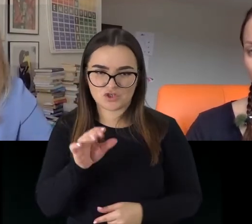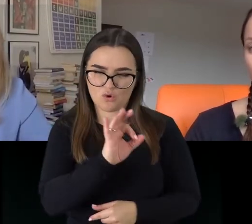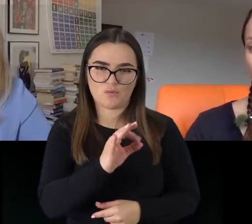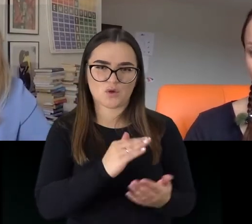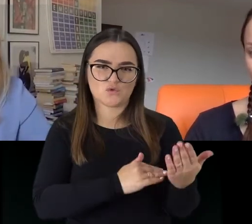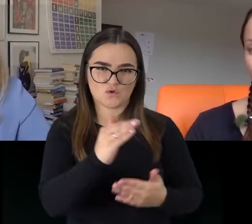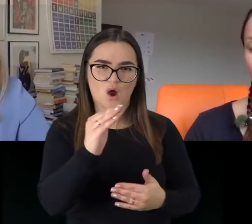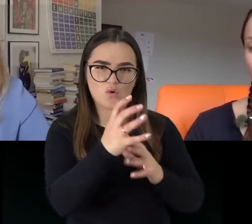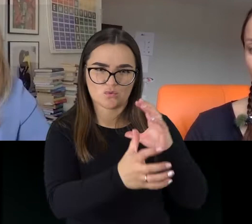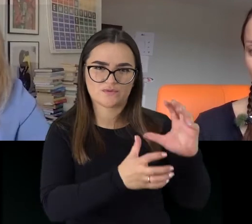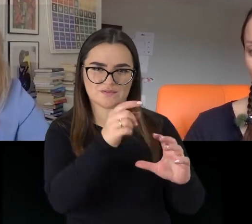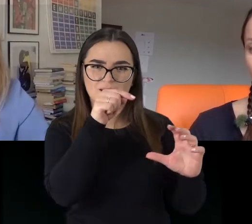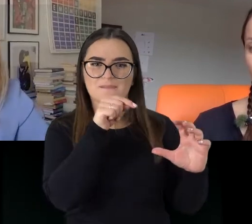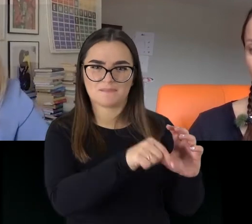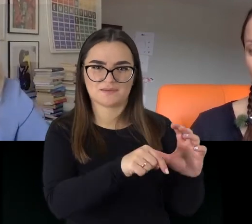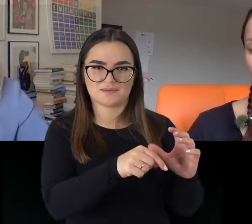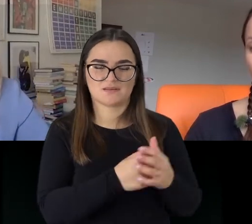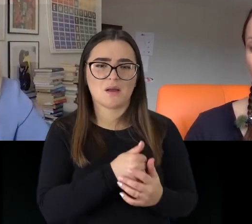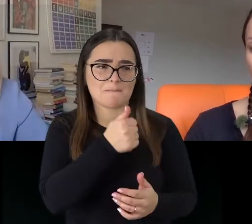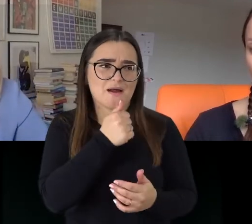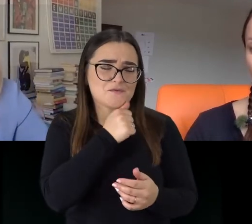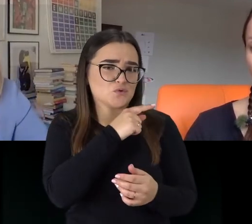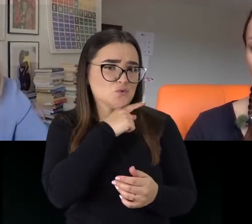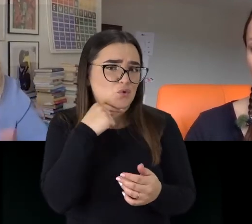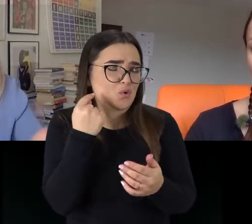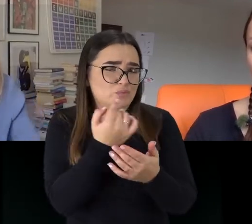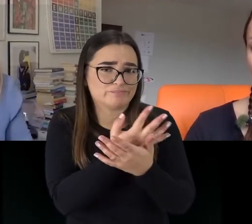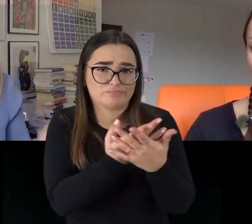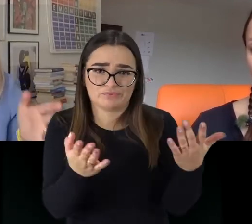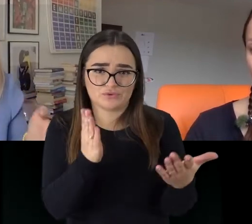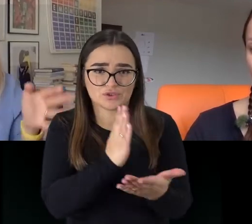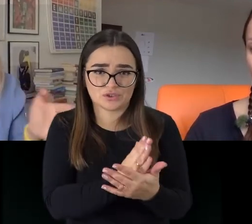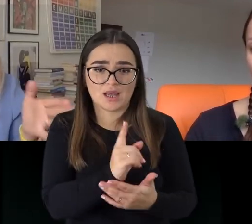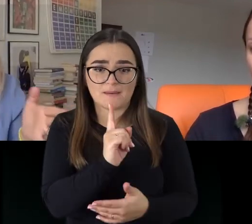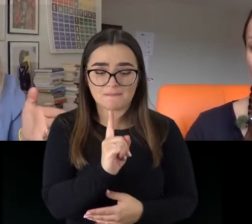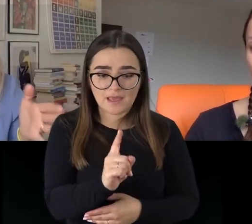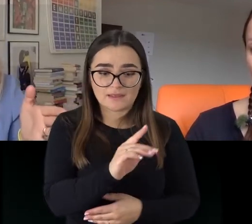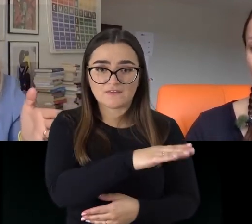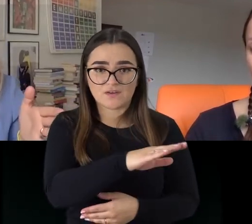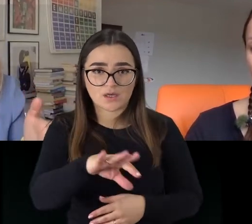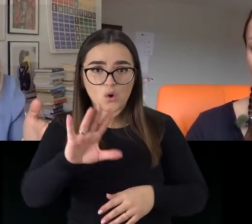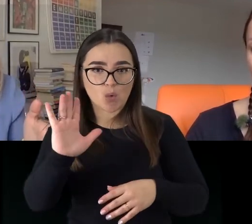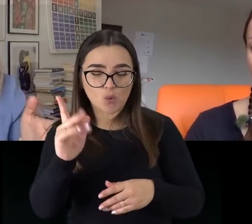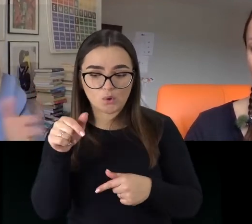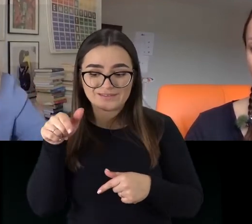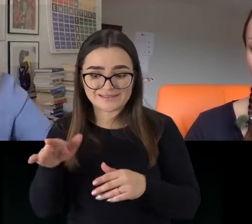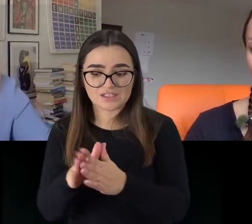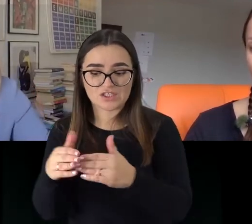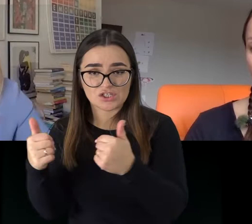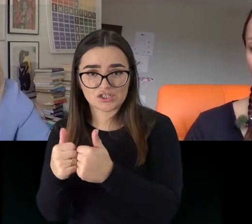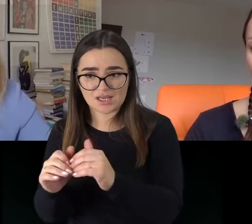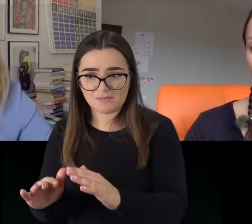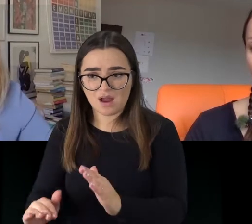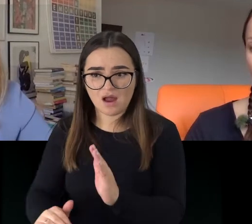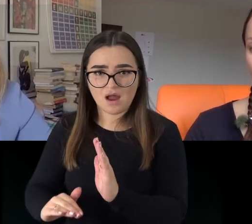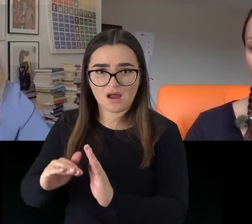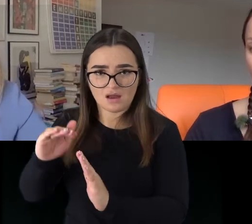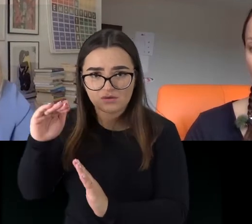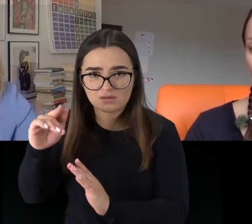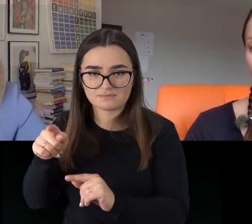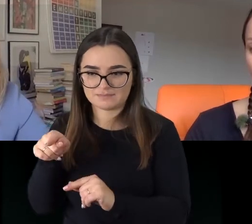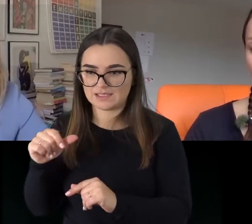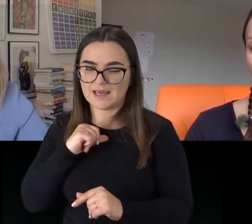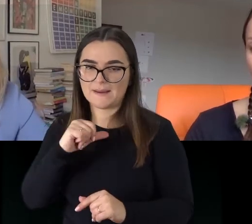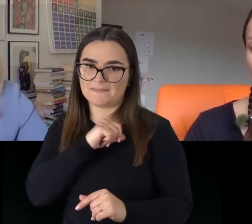mažą pavyzdį pasakiau, yra milijonai tokių, bet vaikai tomsyk, kol dar auga tokioje šeimoje, jie pasirenka iš